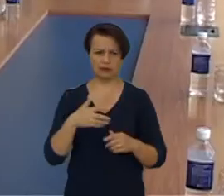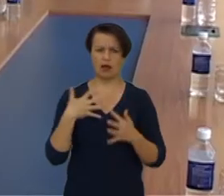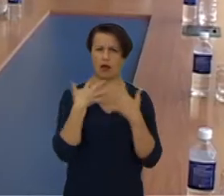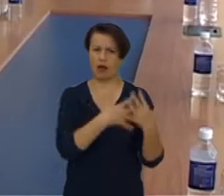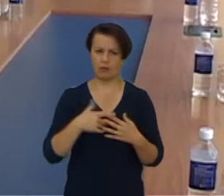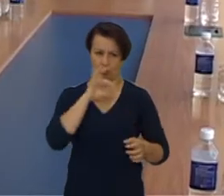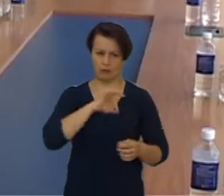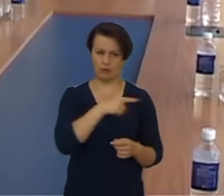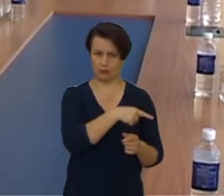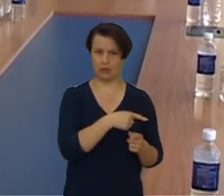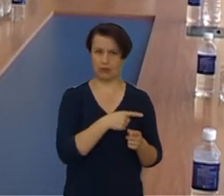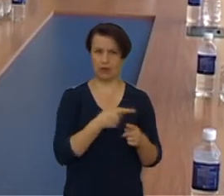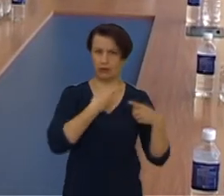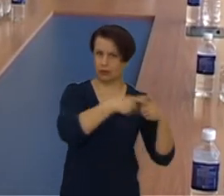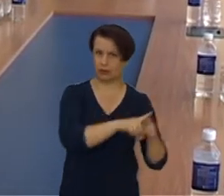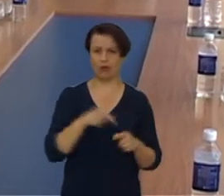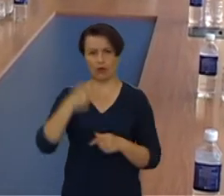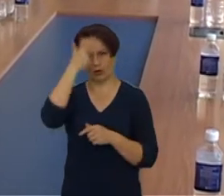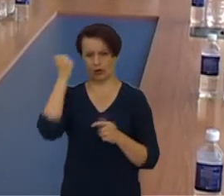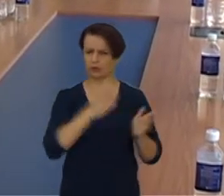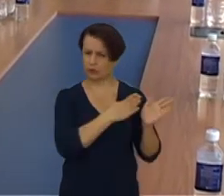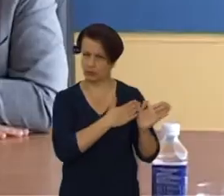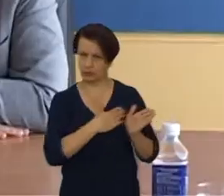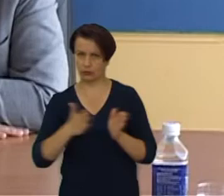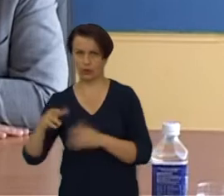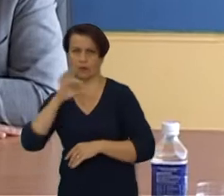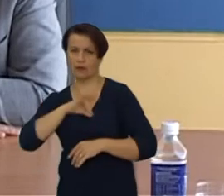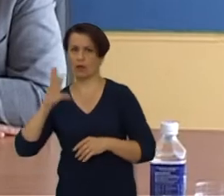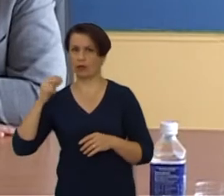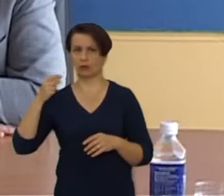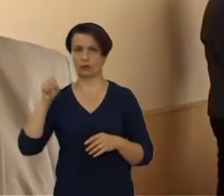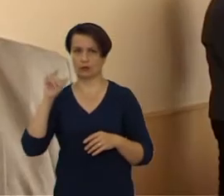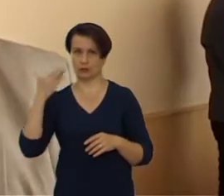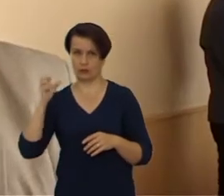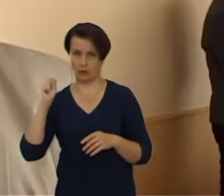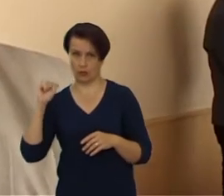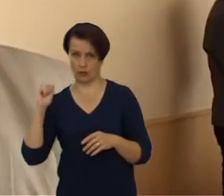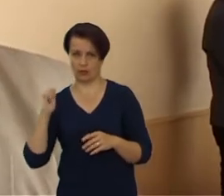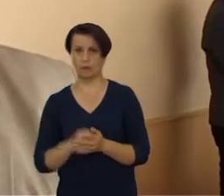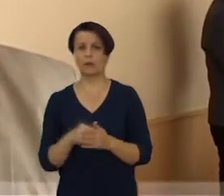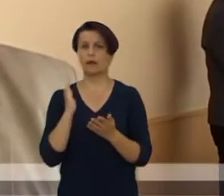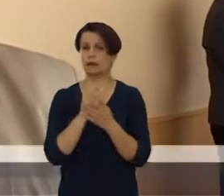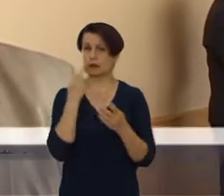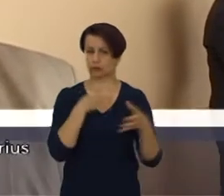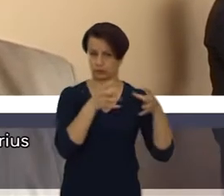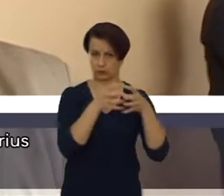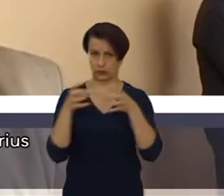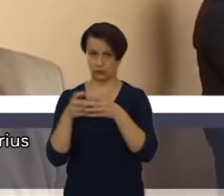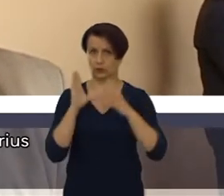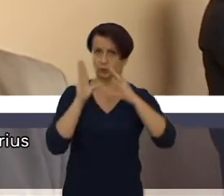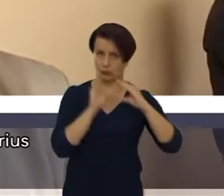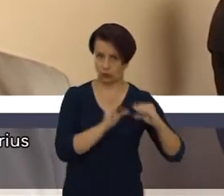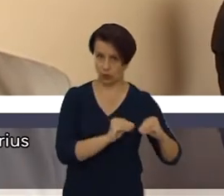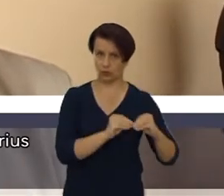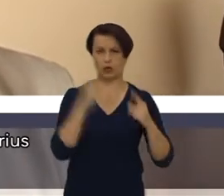technologija. O Lietuvoje turėtų būti ne epizodiškai, o nuosekliai naudojami enzimai. Yra du dalykai – sumažinti ir kitas dalykas –